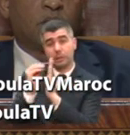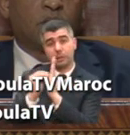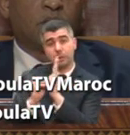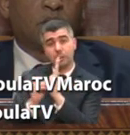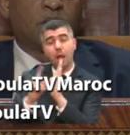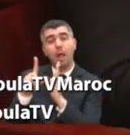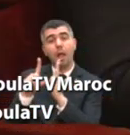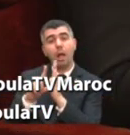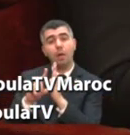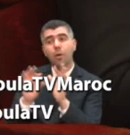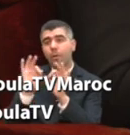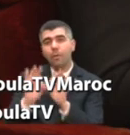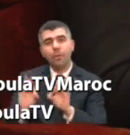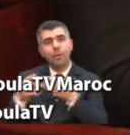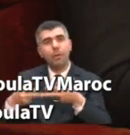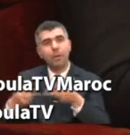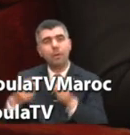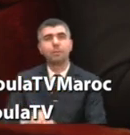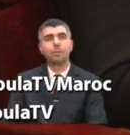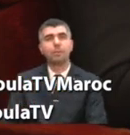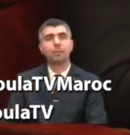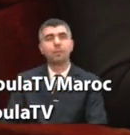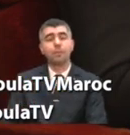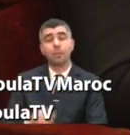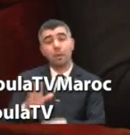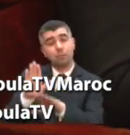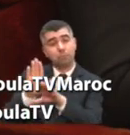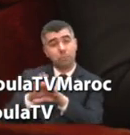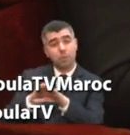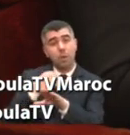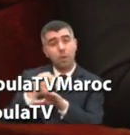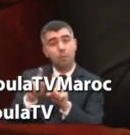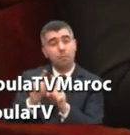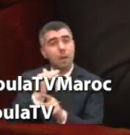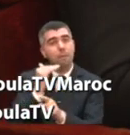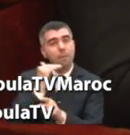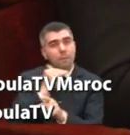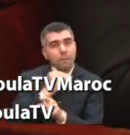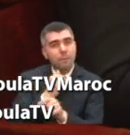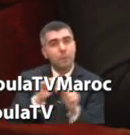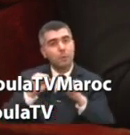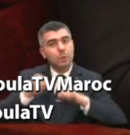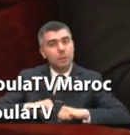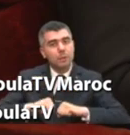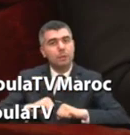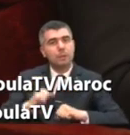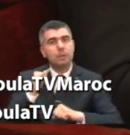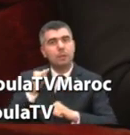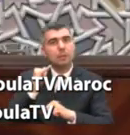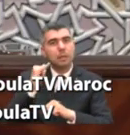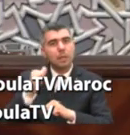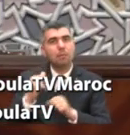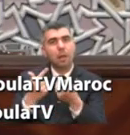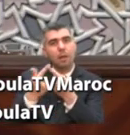بنصوص تنظيمية. لذلك السيدة الوزيرة نحن ندعو إلى الإسراع والتفعيل تنزيل هذه